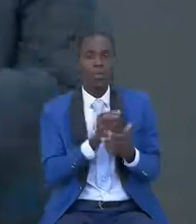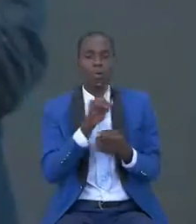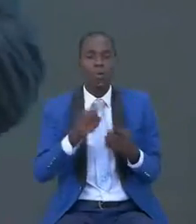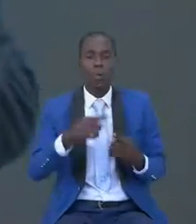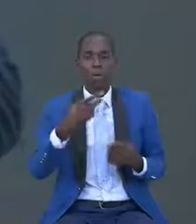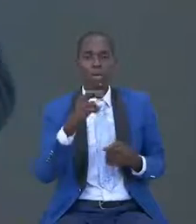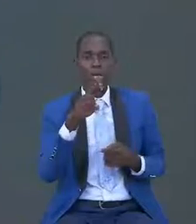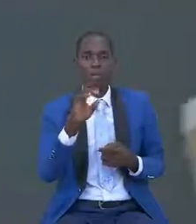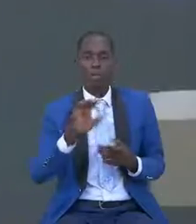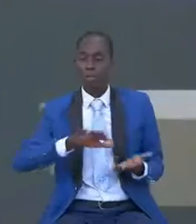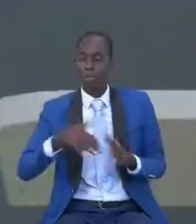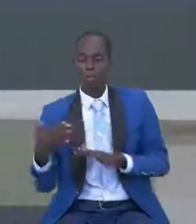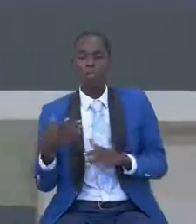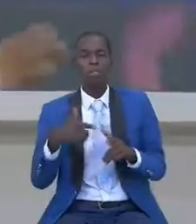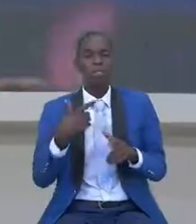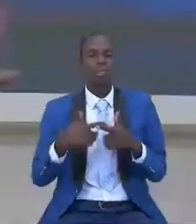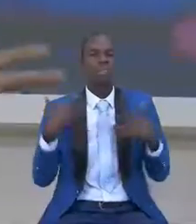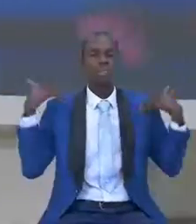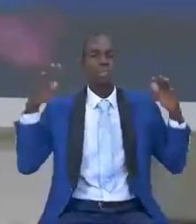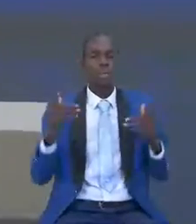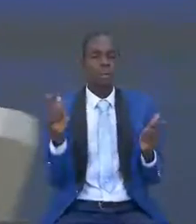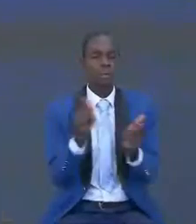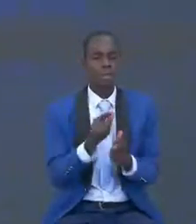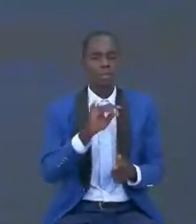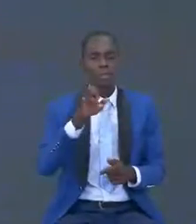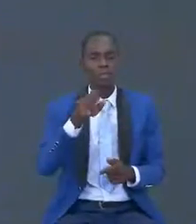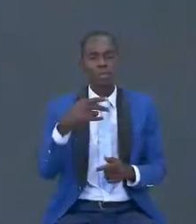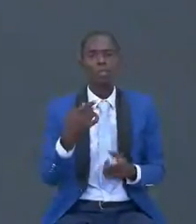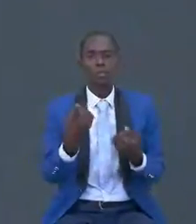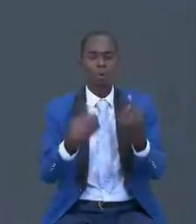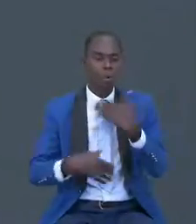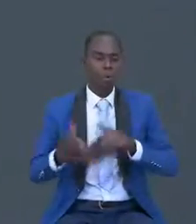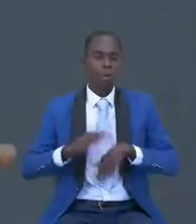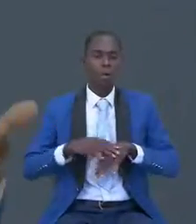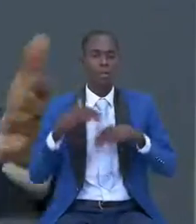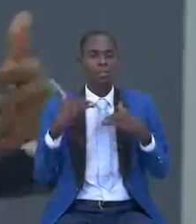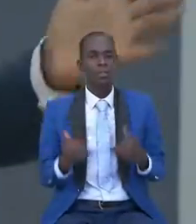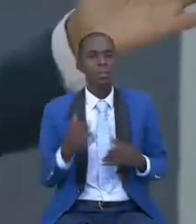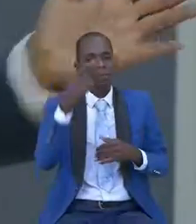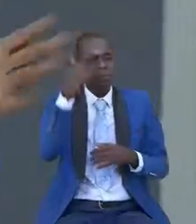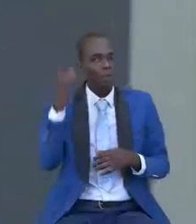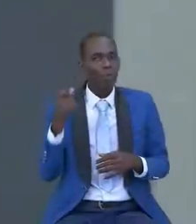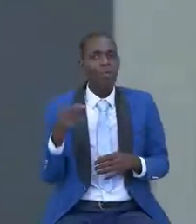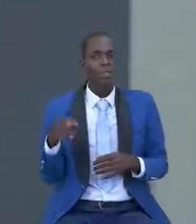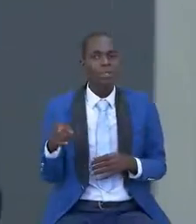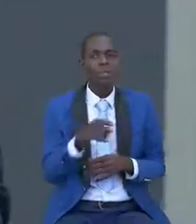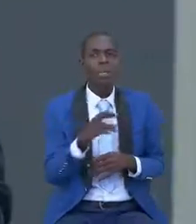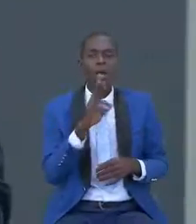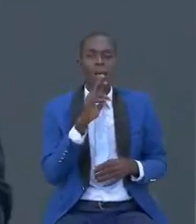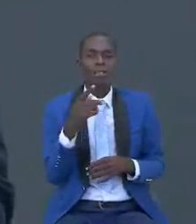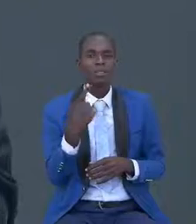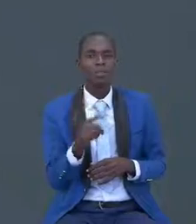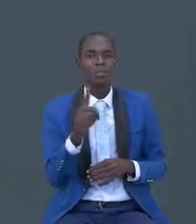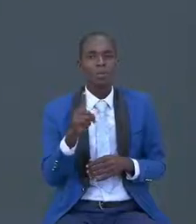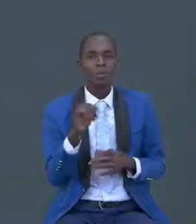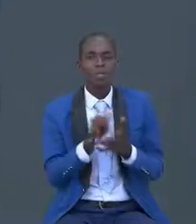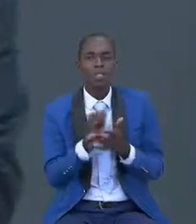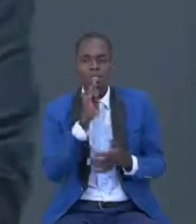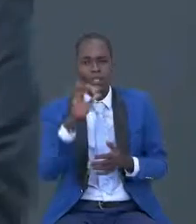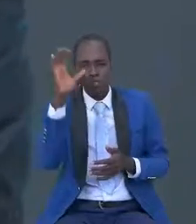été envoyé vers Ram et avec un message. Tu peux retourner maintenant, parce que celui qui en voulait à la vie de